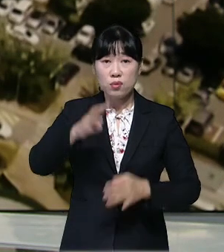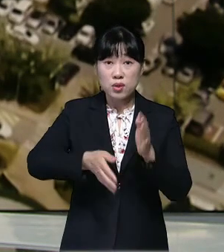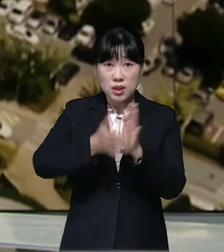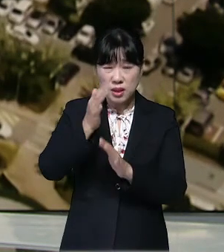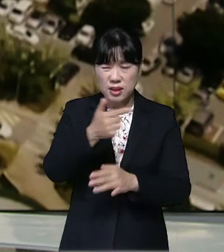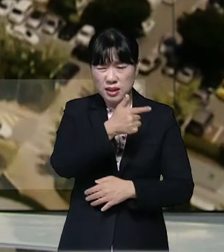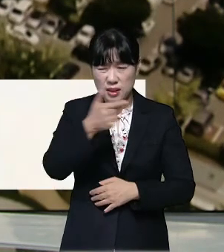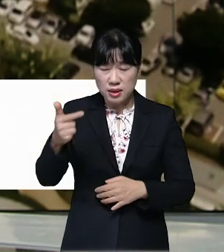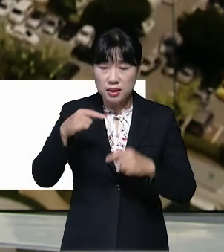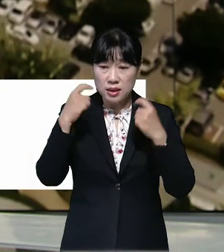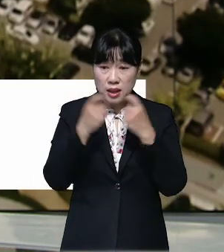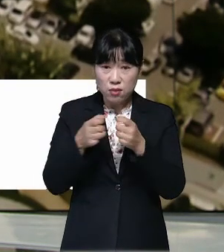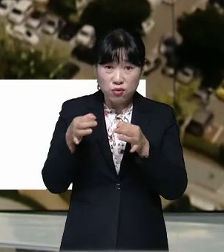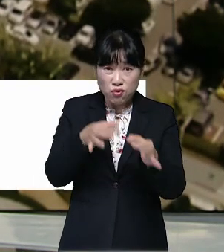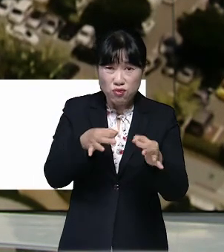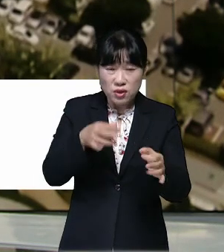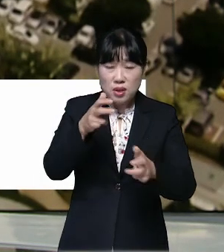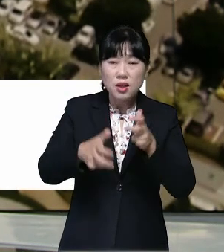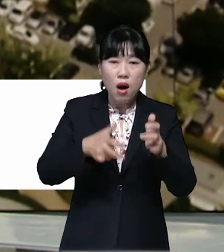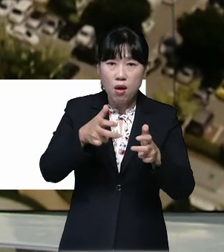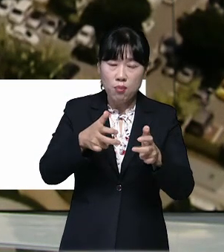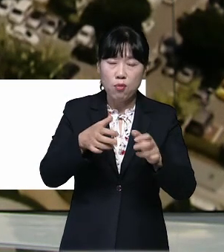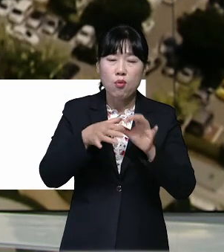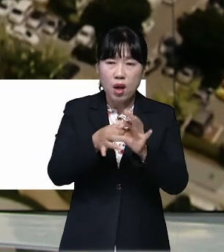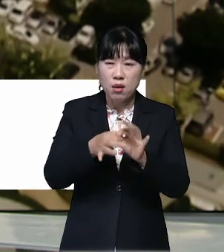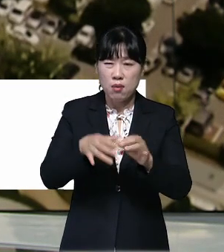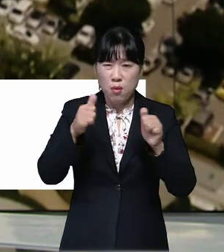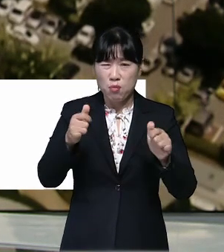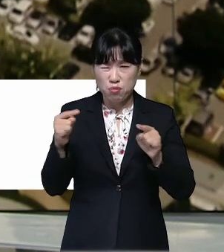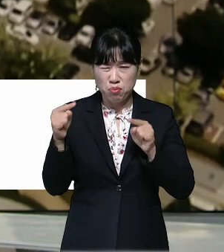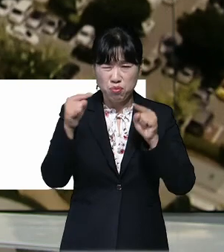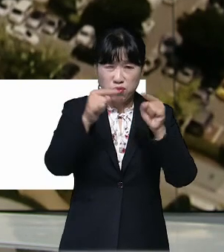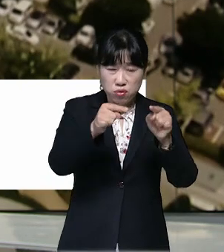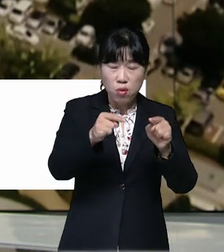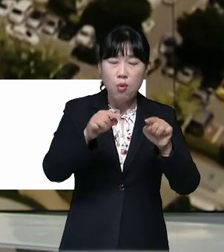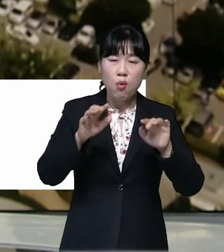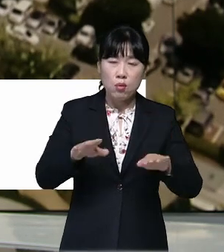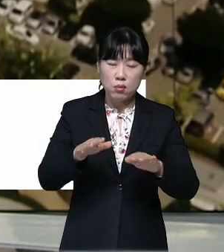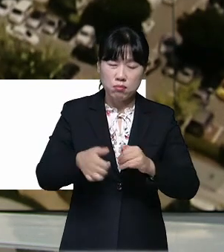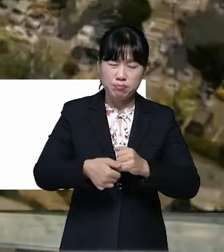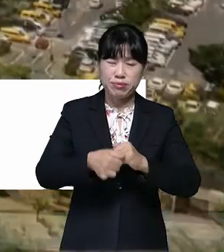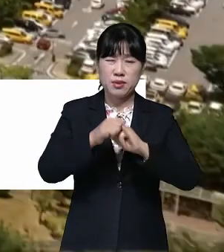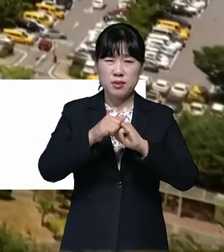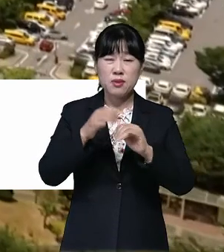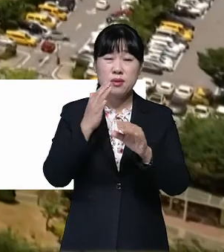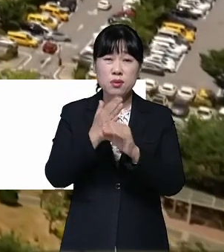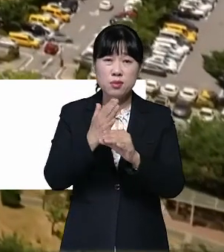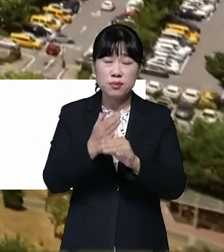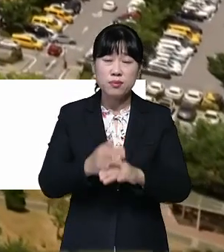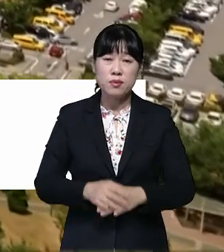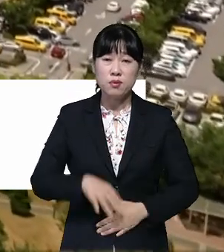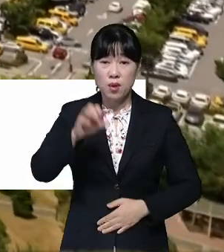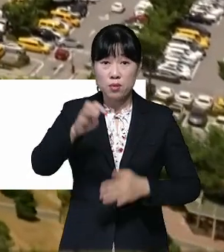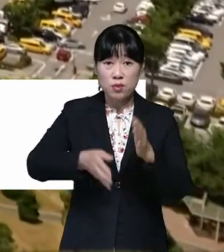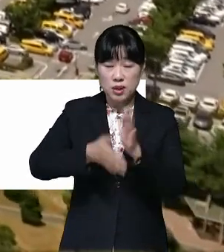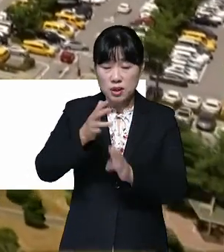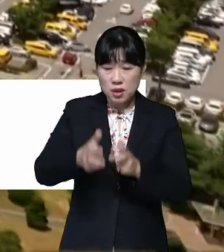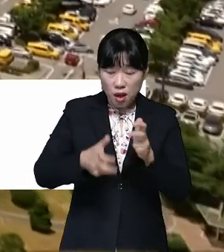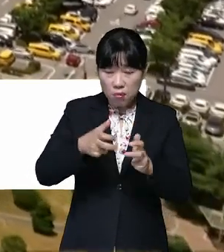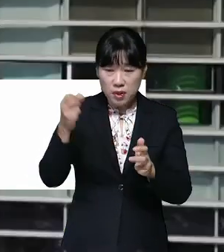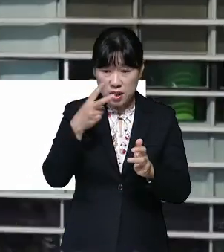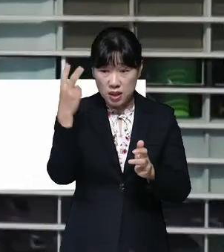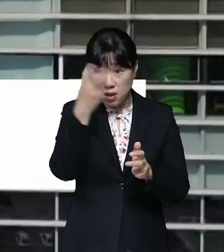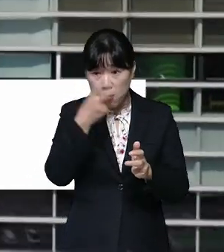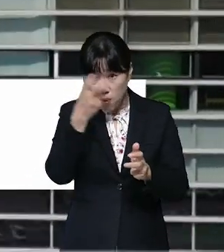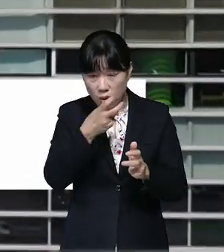광주시의 대형 민간 투자 사업과 관련해 법정 다툼이 잇따르면서 차질이 빚어지고 있습니다. 광주시가 사업을